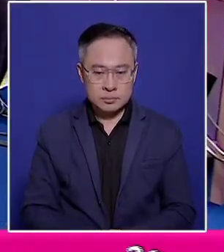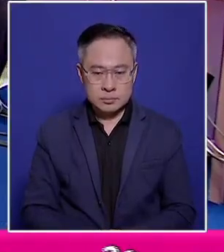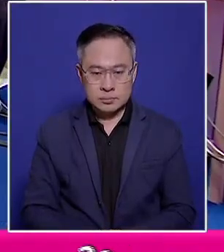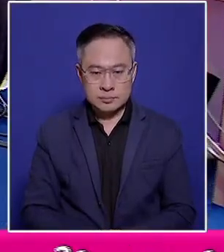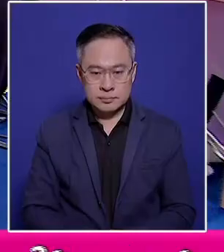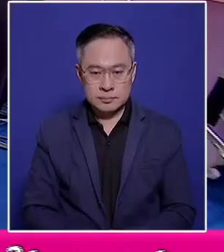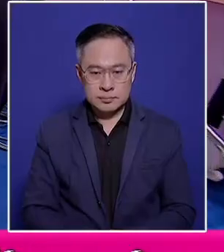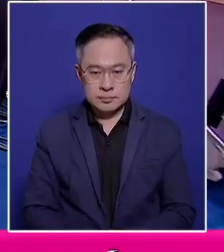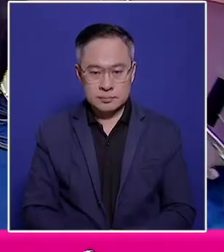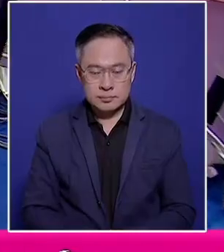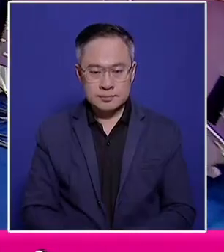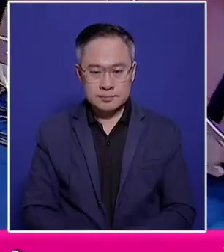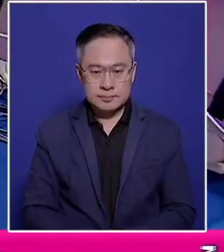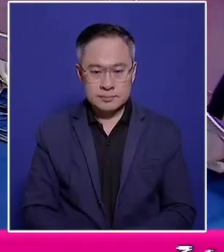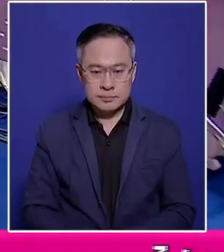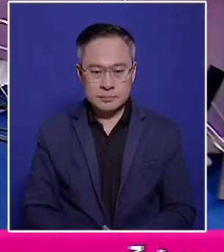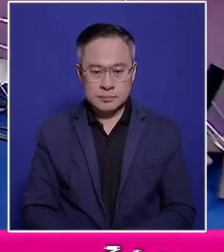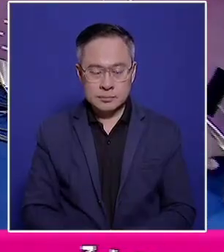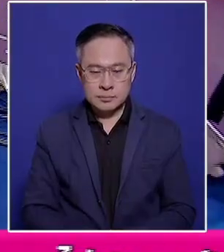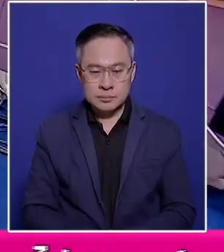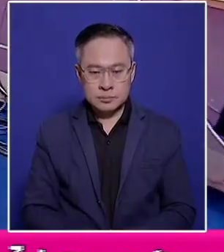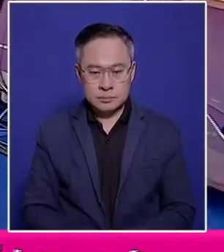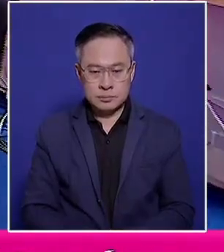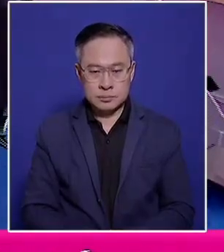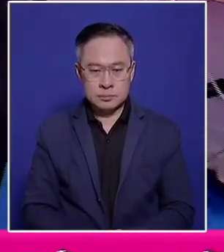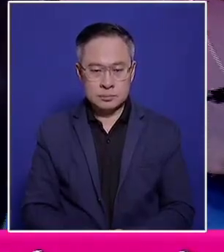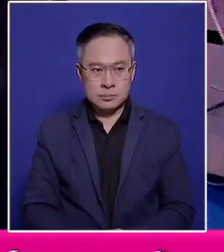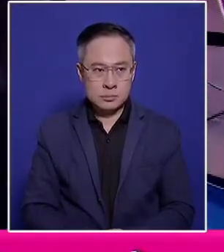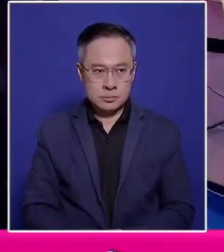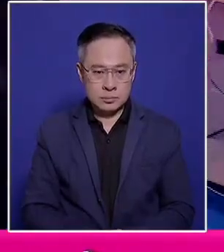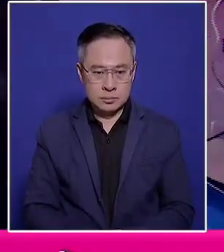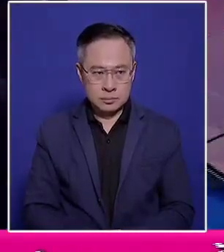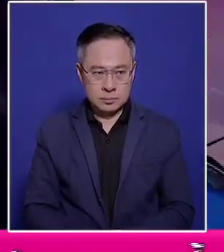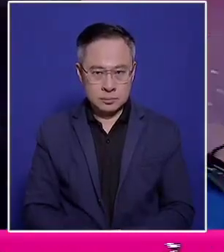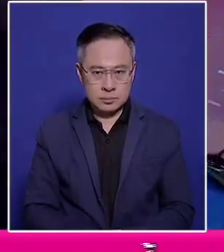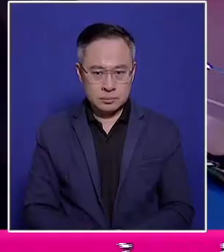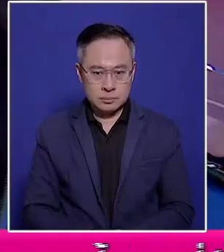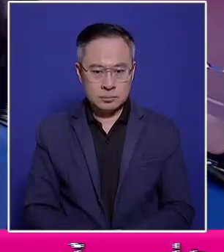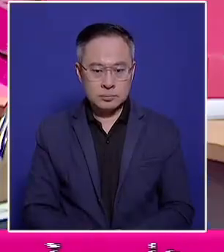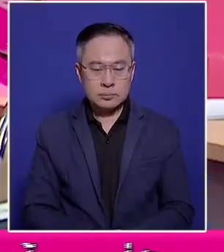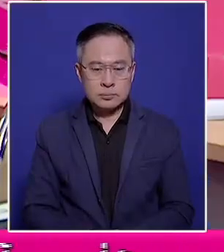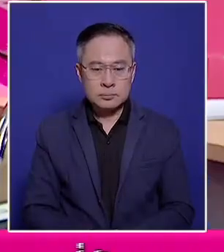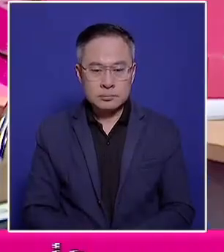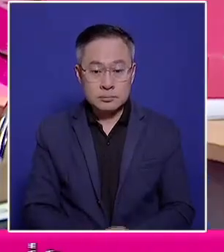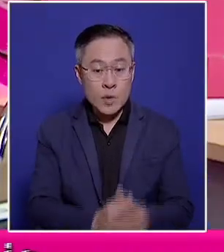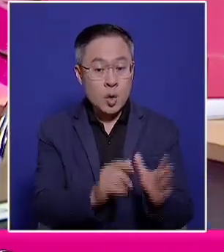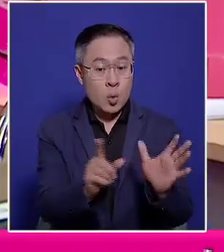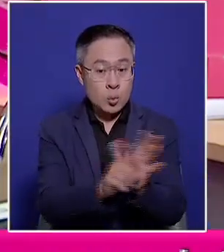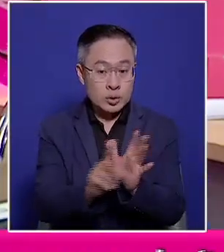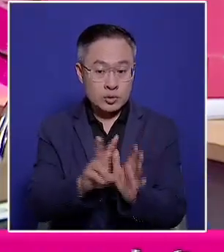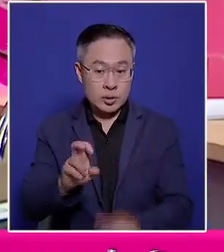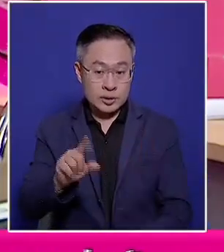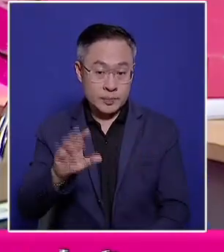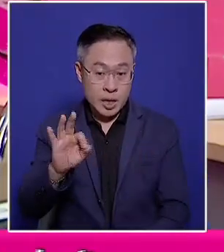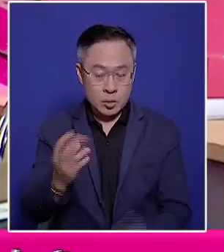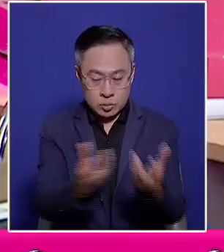ง งวดที่229จำนวน32ลู